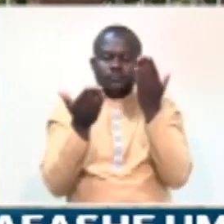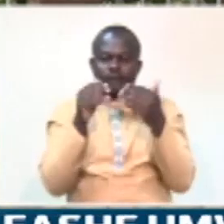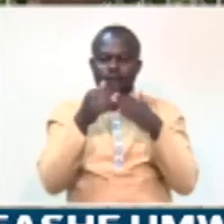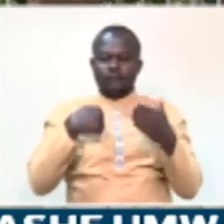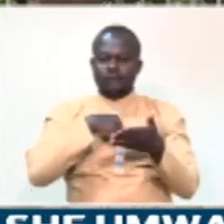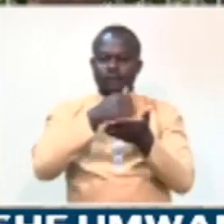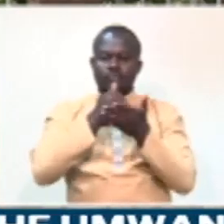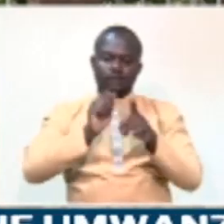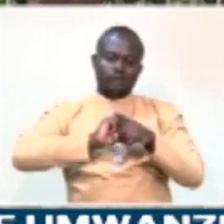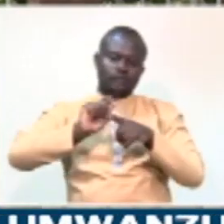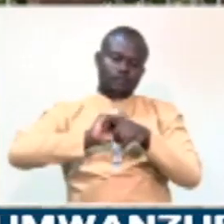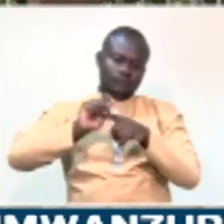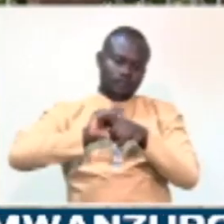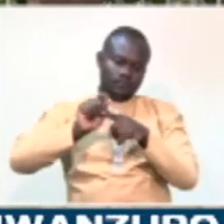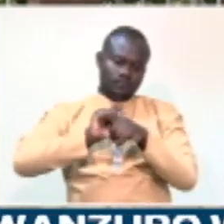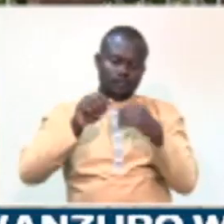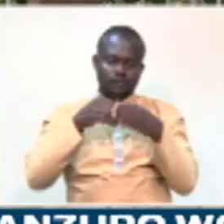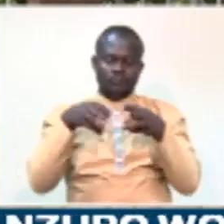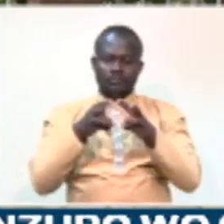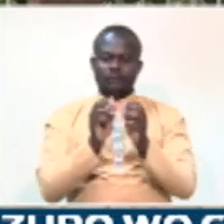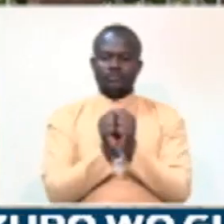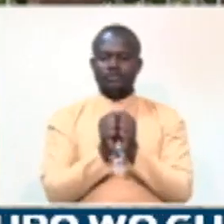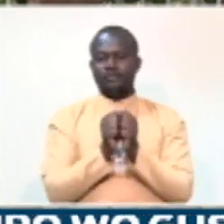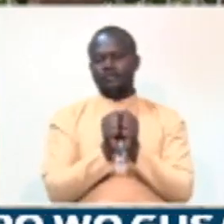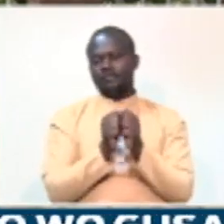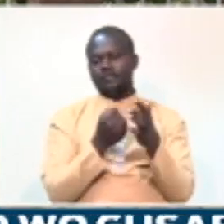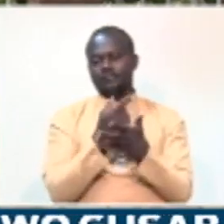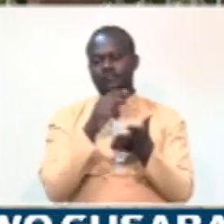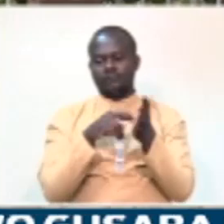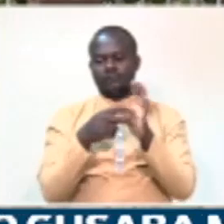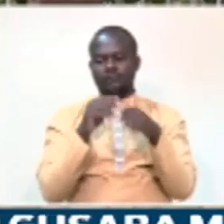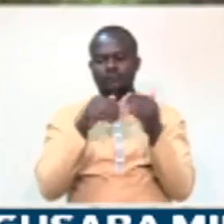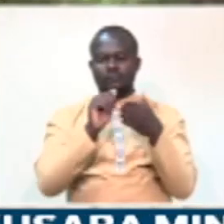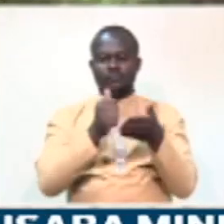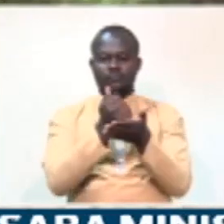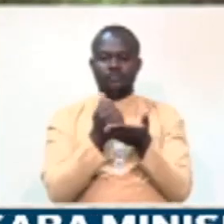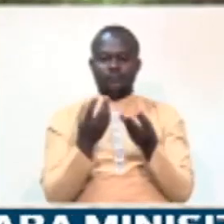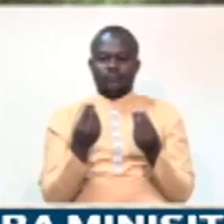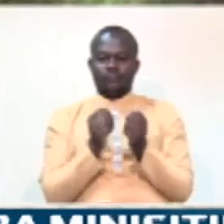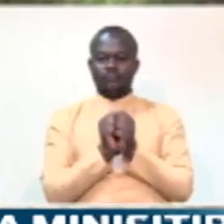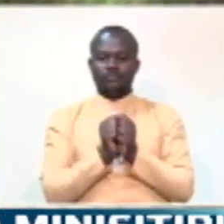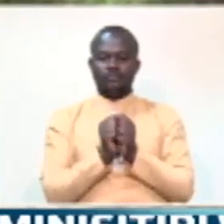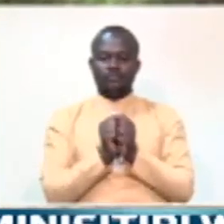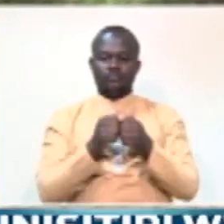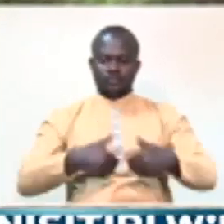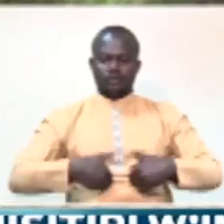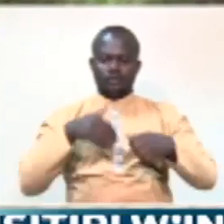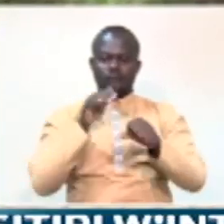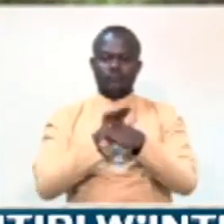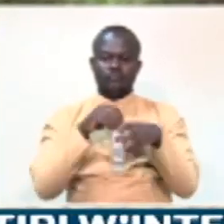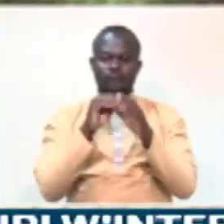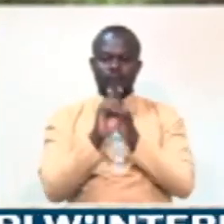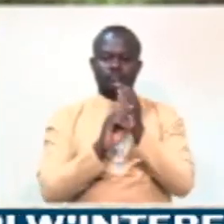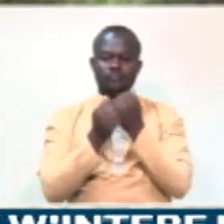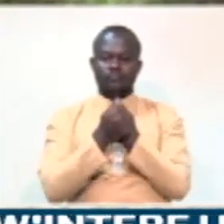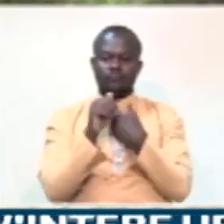badufasha banaduhugure ku buryo no gukireye imishinga byajya bitworohera. Urubyiruko rwinshi rwo mu karere ka Rubavu